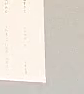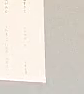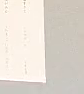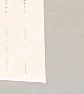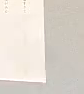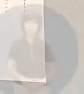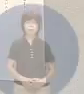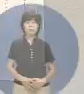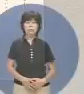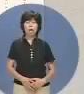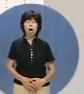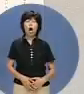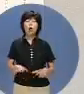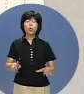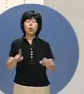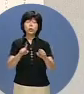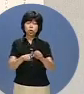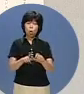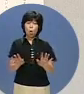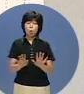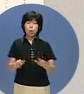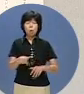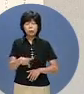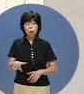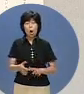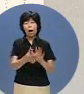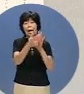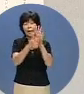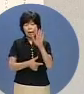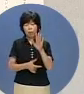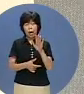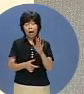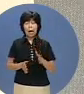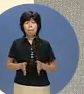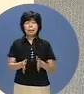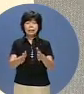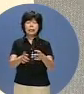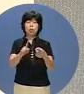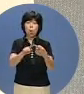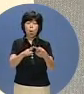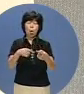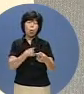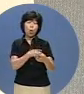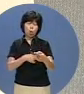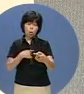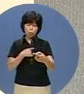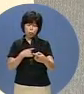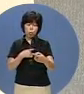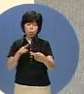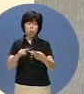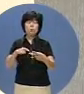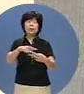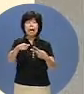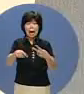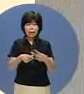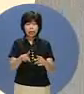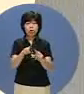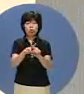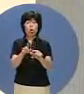今年のジュニアの部の課題は道・心の2題。市内の小中学